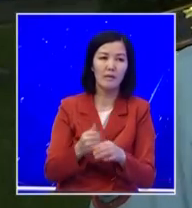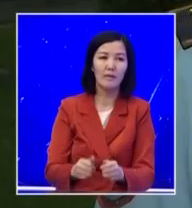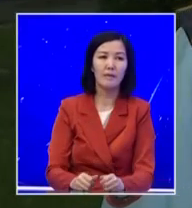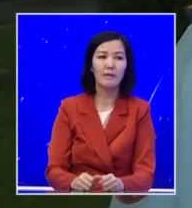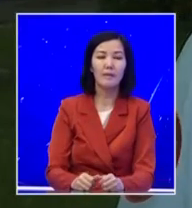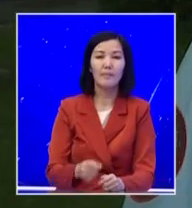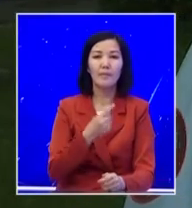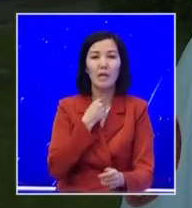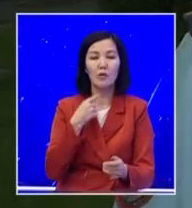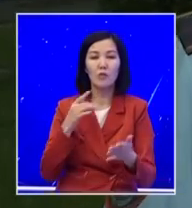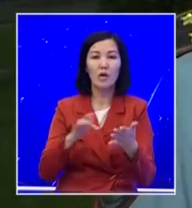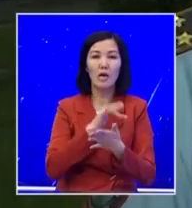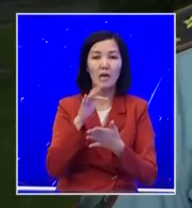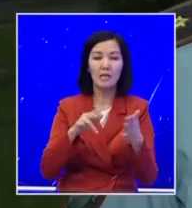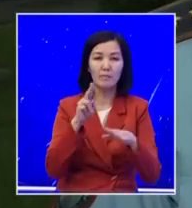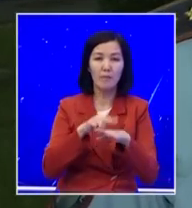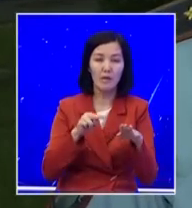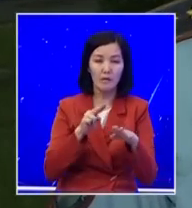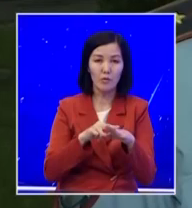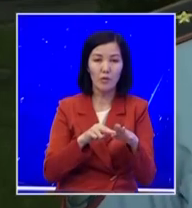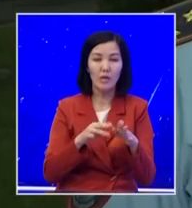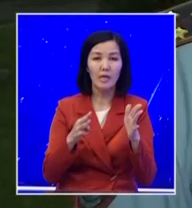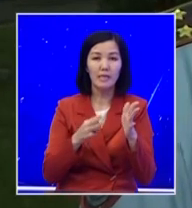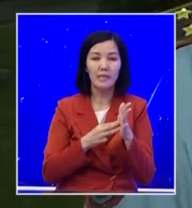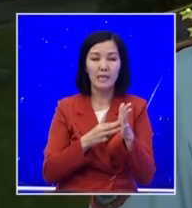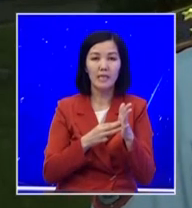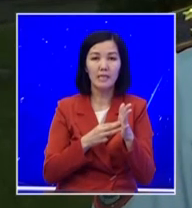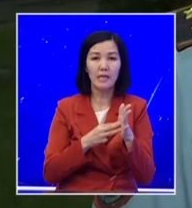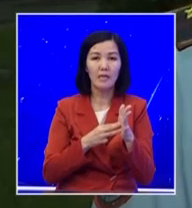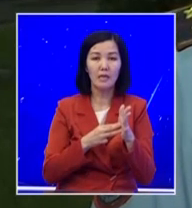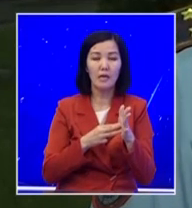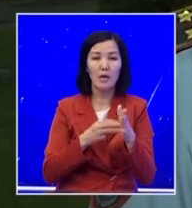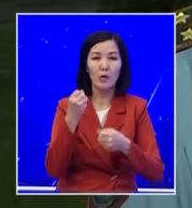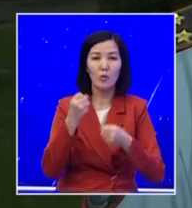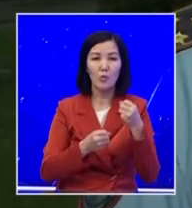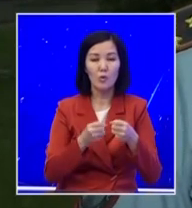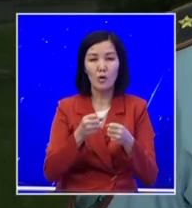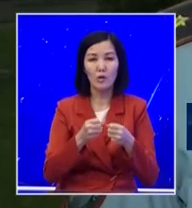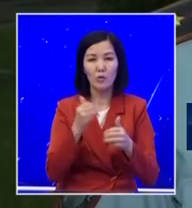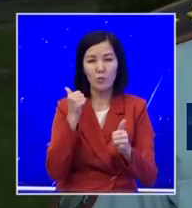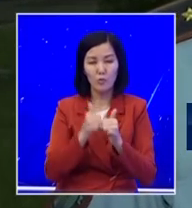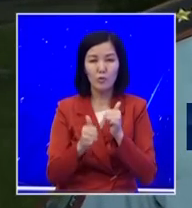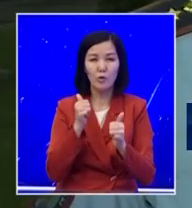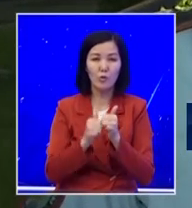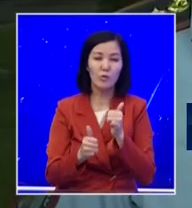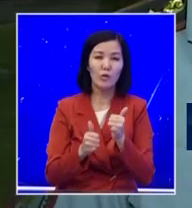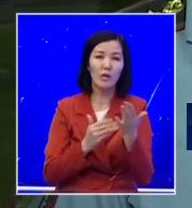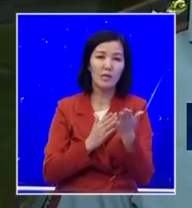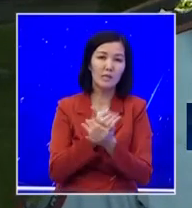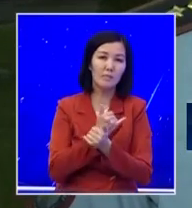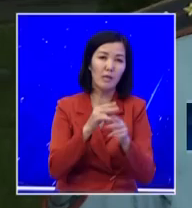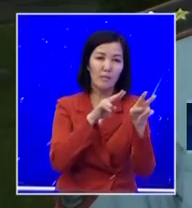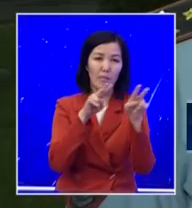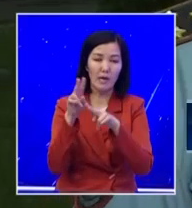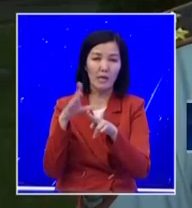Талдықорған қаласы патрульдік полиция ротасын 8 автопатруль күнделікті қызметке шығады. Және олар парк